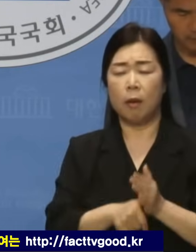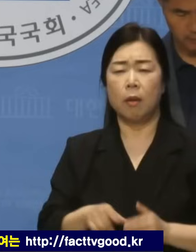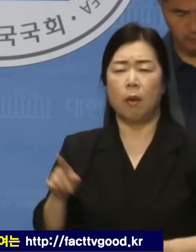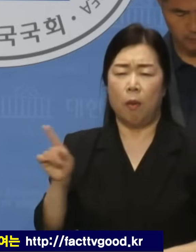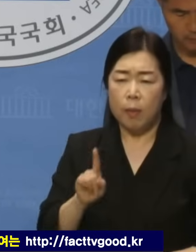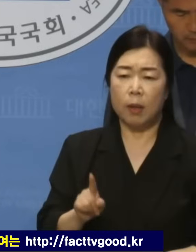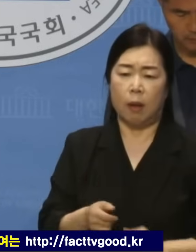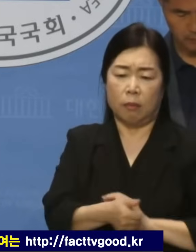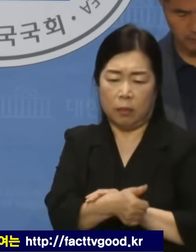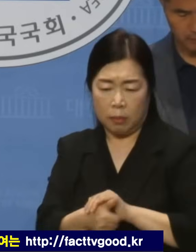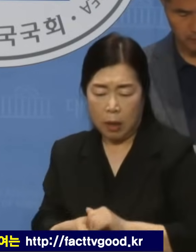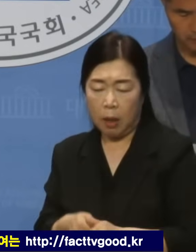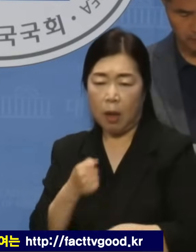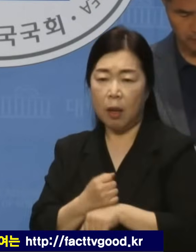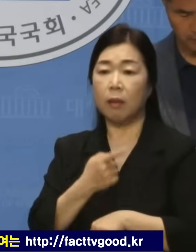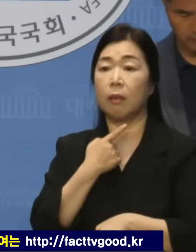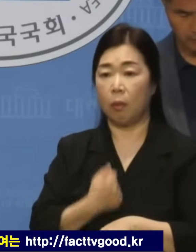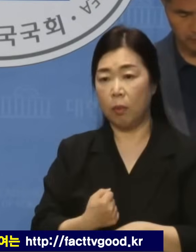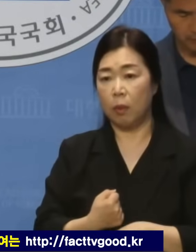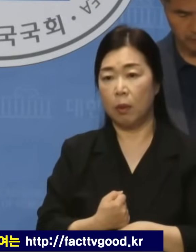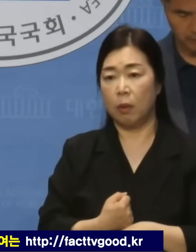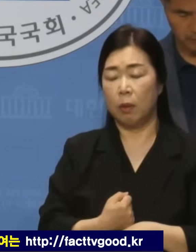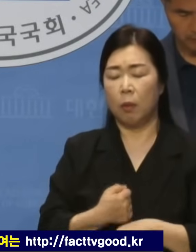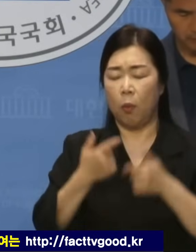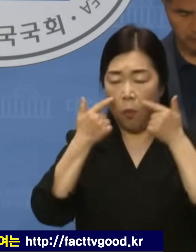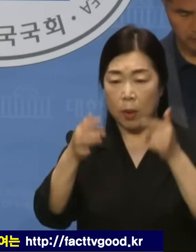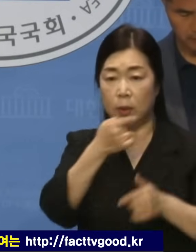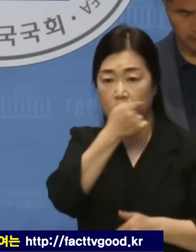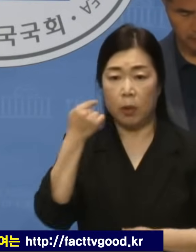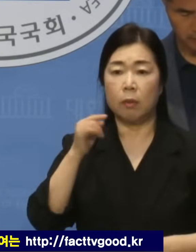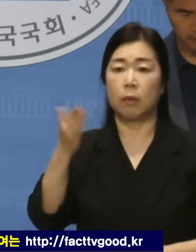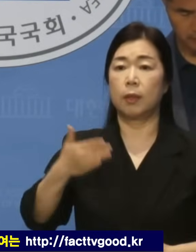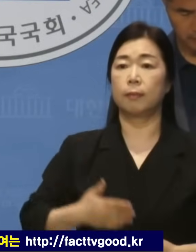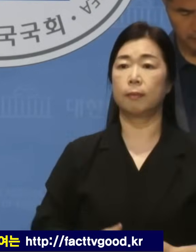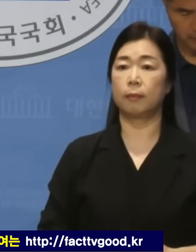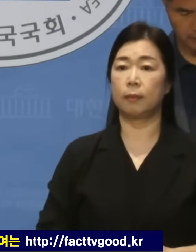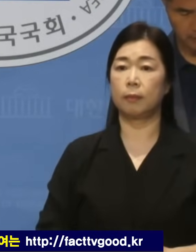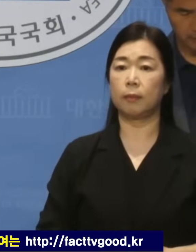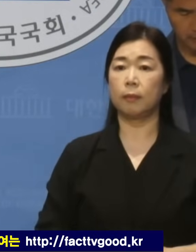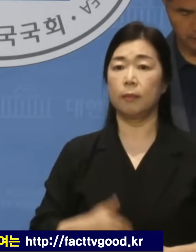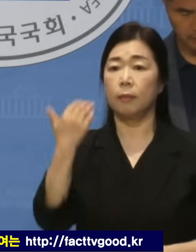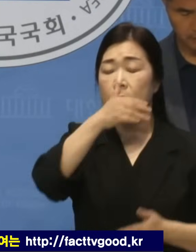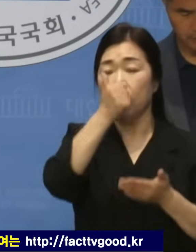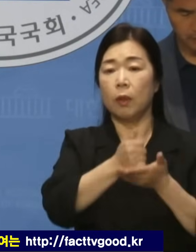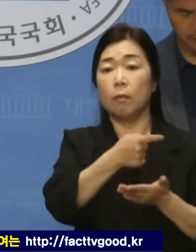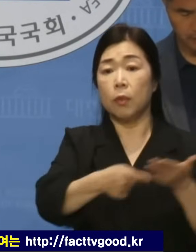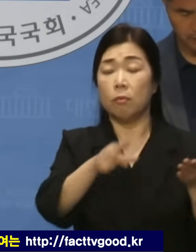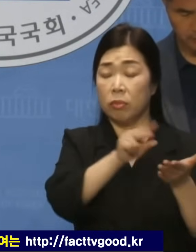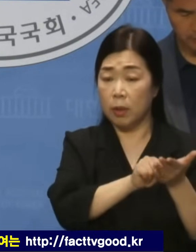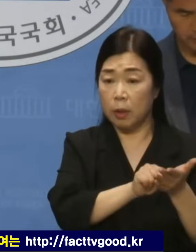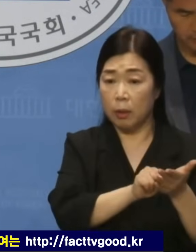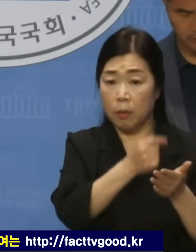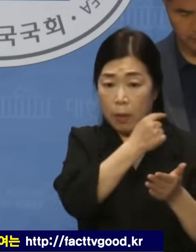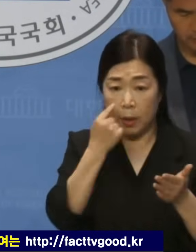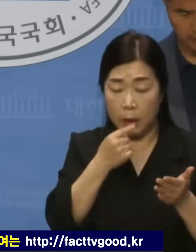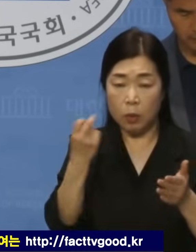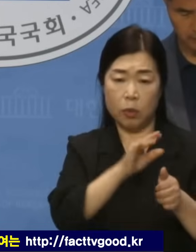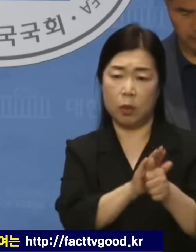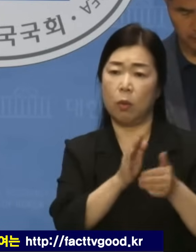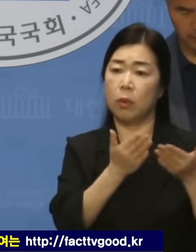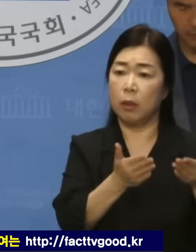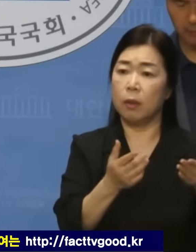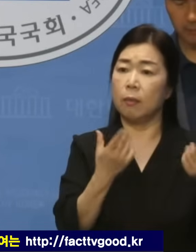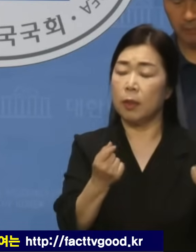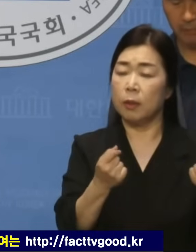얼마나 소극적으로 임하고 있는지를 여실히 보여주었습니다. 성범죄 피해 문제를 적극 확인하고 지원해야